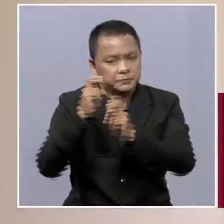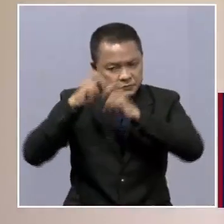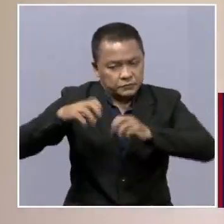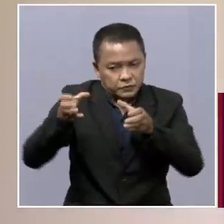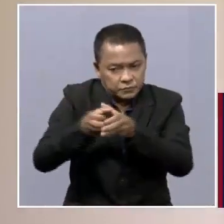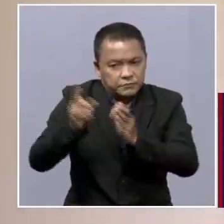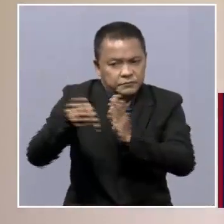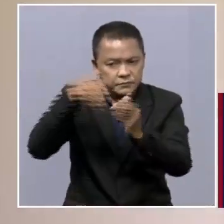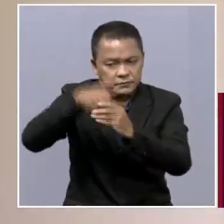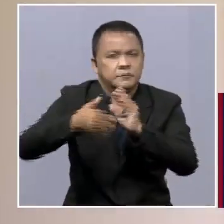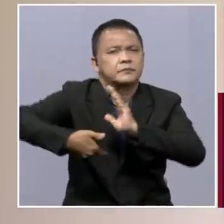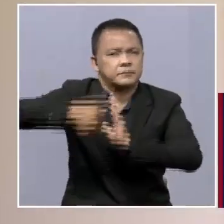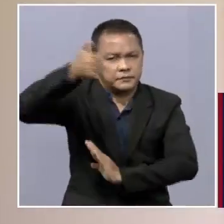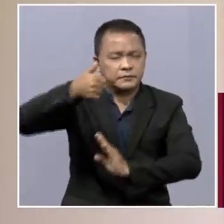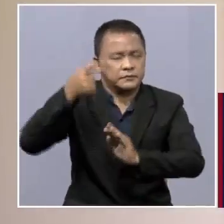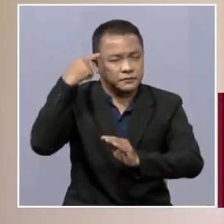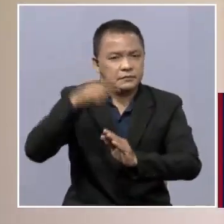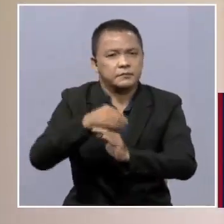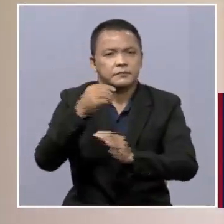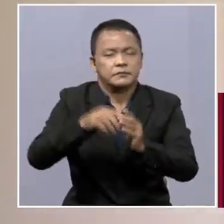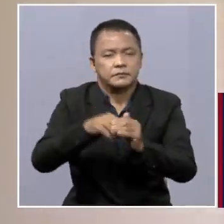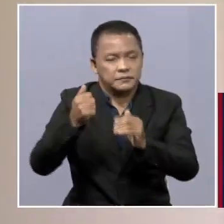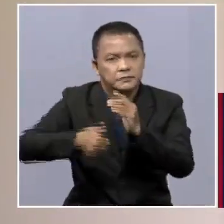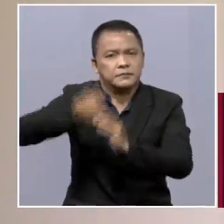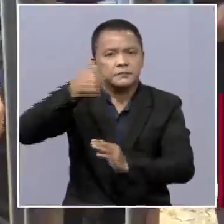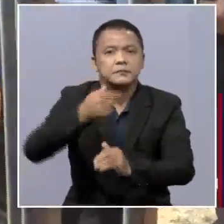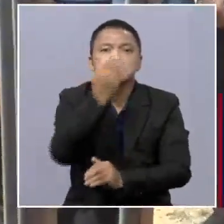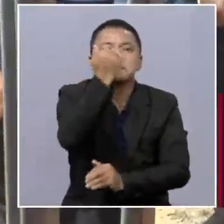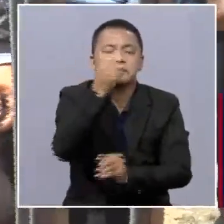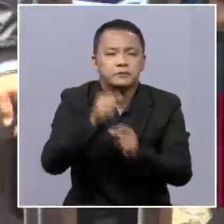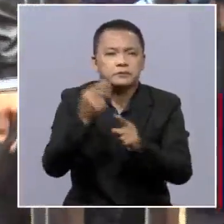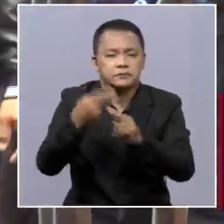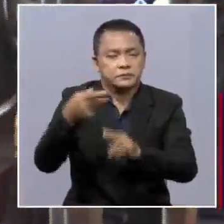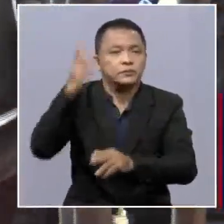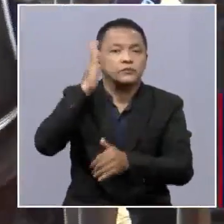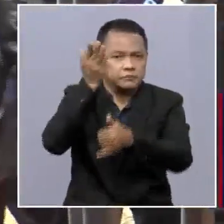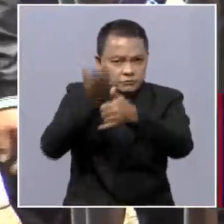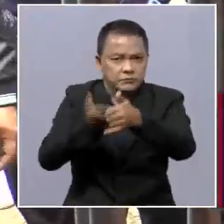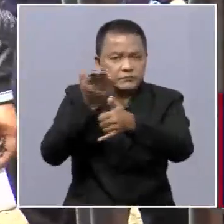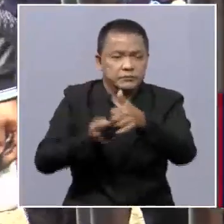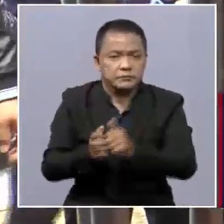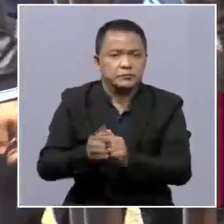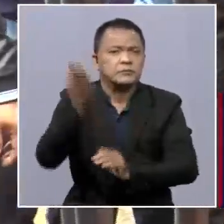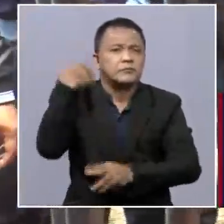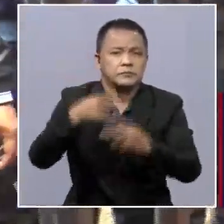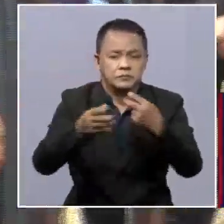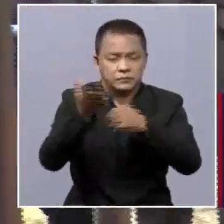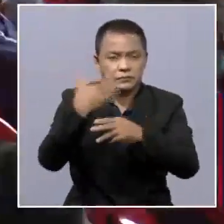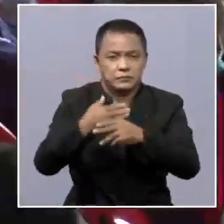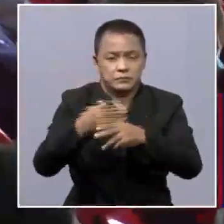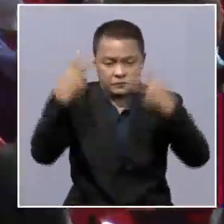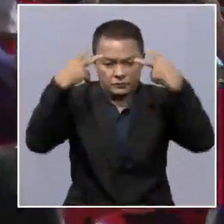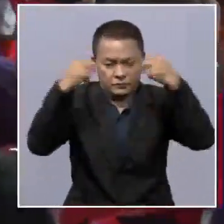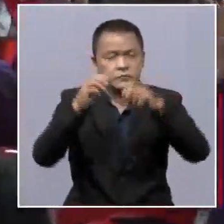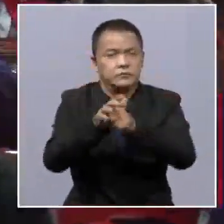านสีแดงของเพื่อไทยได้สำเร็จเพราะคนที่ชื่อเสวกประเสริฐสุขนี่แหละนะครับอดีตแม่ทัพใหญ่บิ๊กแ